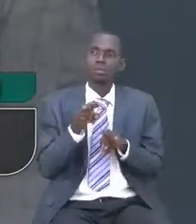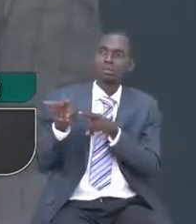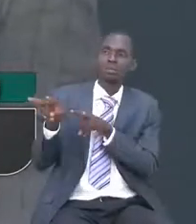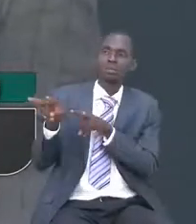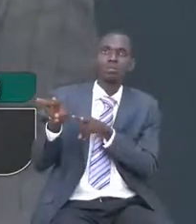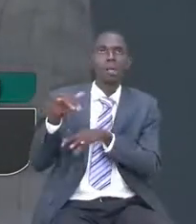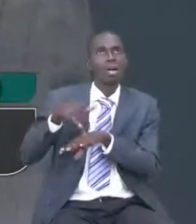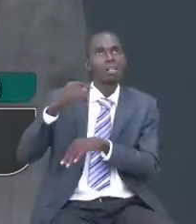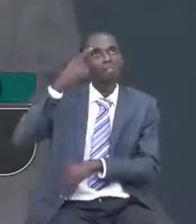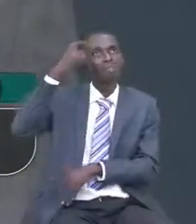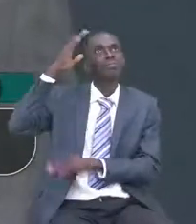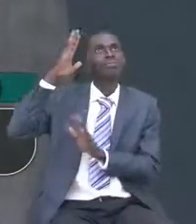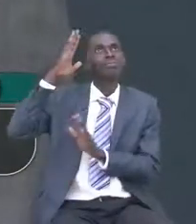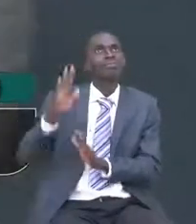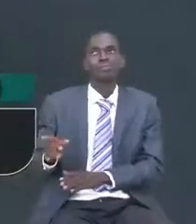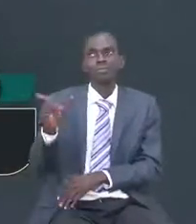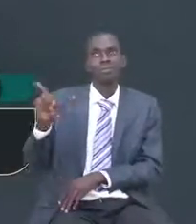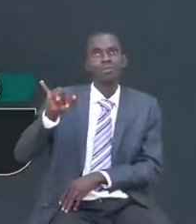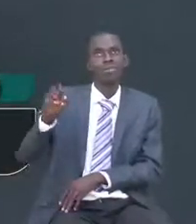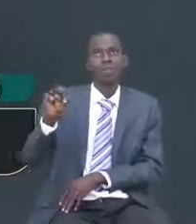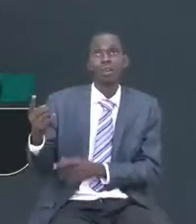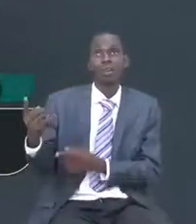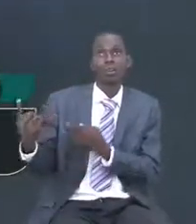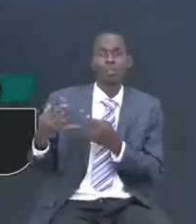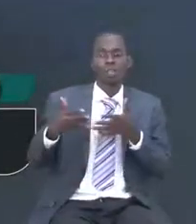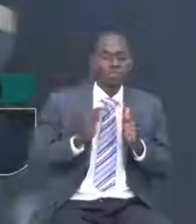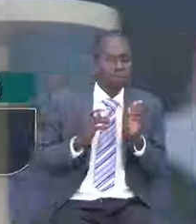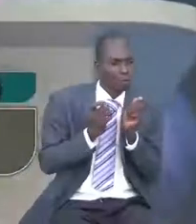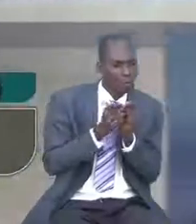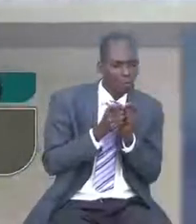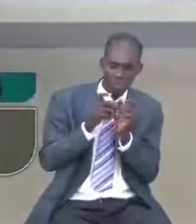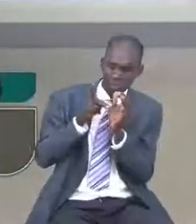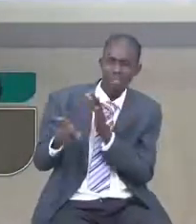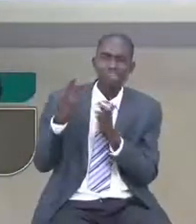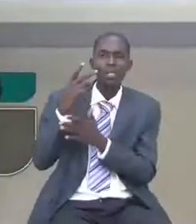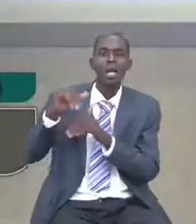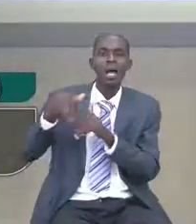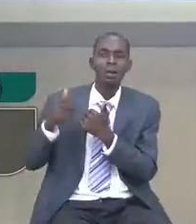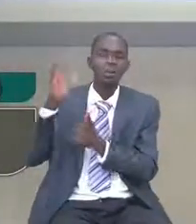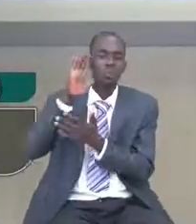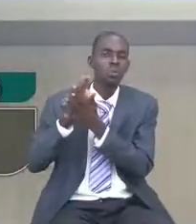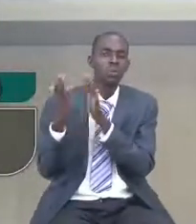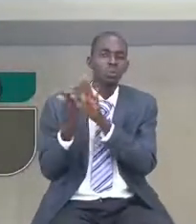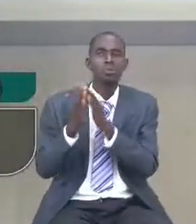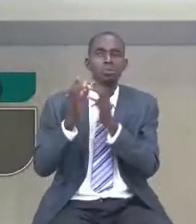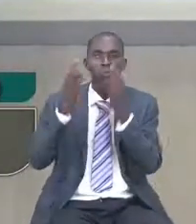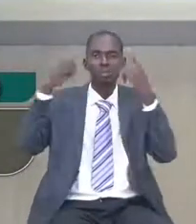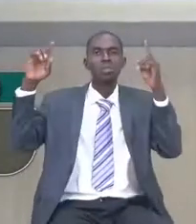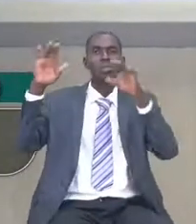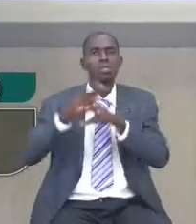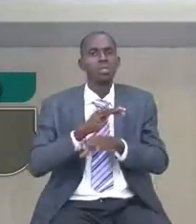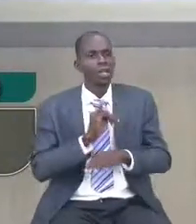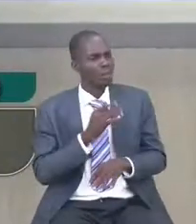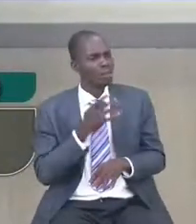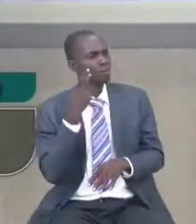de rêve, tuons-le et nous verrons ce que deviendra son rêve. Et j'ai eu cette